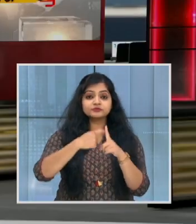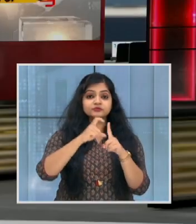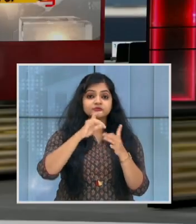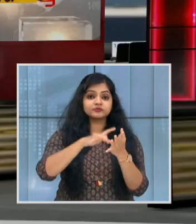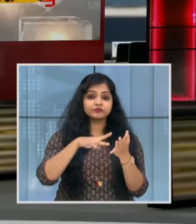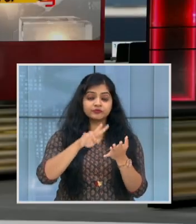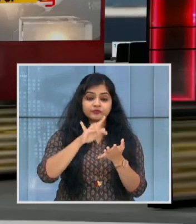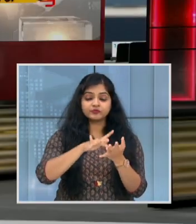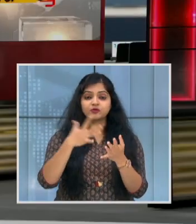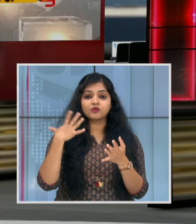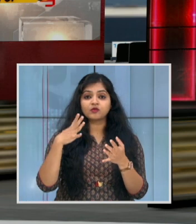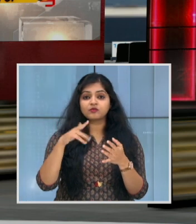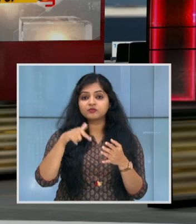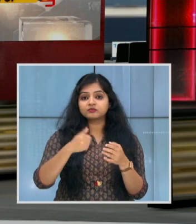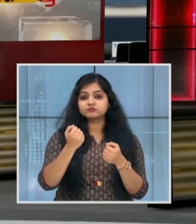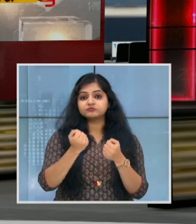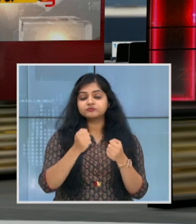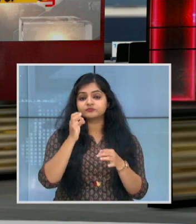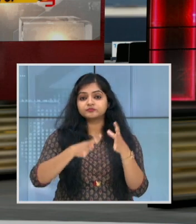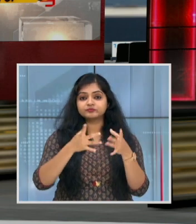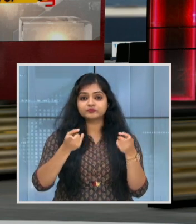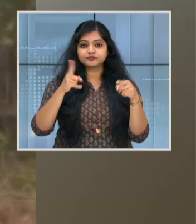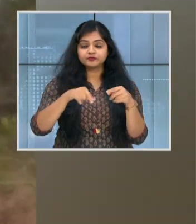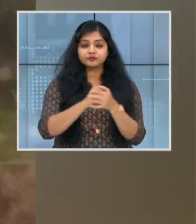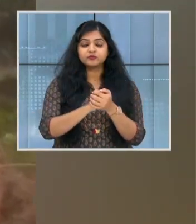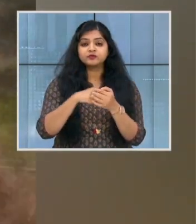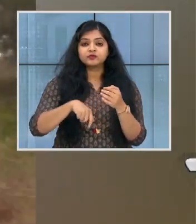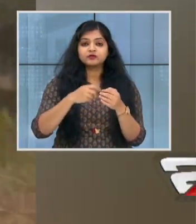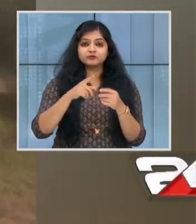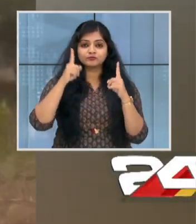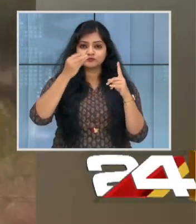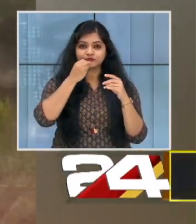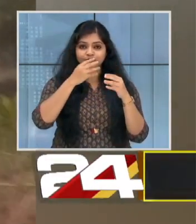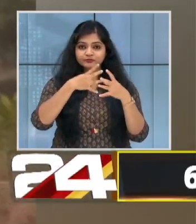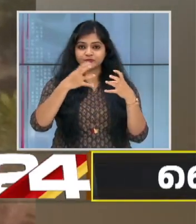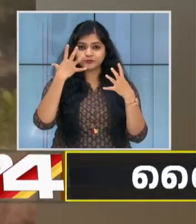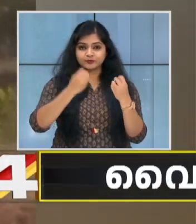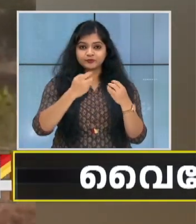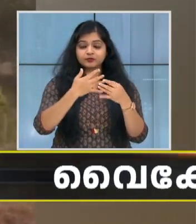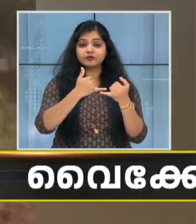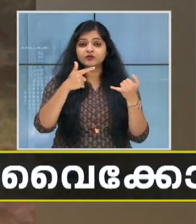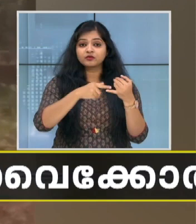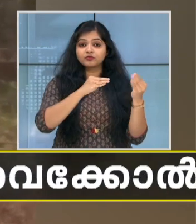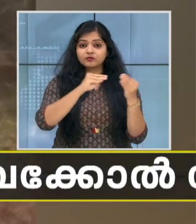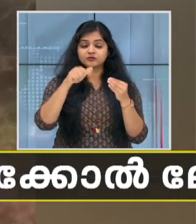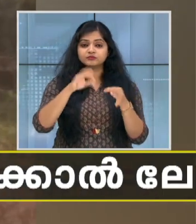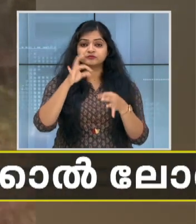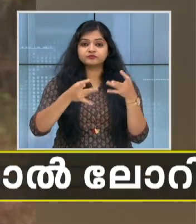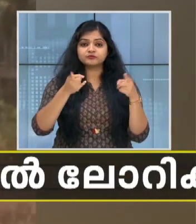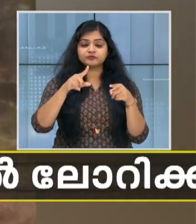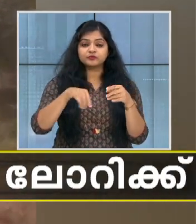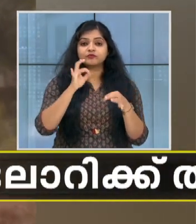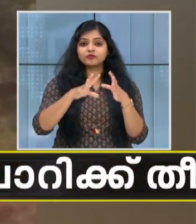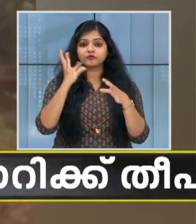കാസർഗോഡ് വൈനങ്ങാലിൽ ലോറിക്ക് തീ പിടിച്ചു. വൈക്കോൽ കയറ്റി പോവുകയായിരുന്ന ലോറിയിലാണ് തീ പിടിച്ചത്. കാഞ്ഞങ്ങാട് തൃക്കരിപ്പൂർ ഫയർ യൂണിറ്റുകൾ സ്ഥലത്തെത്തി